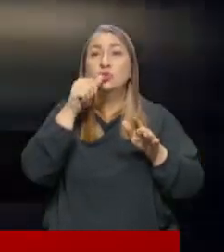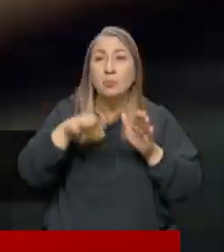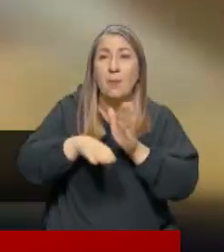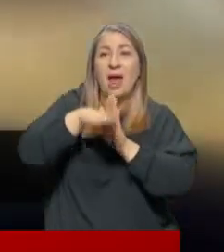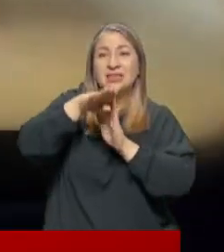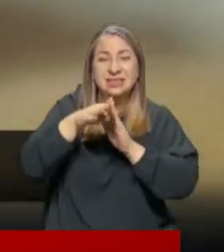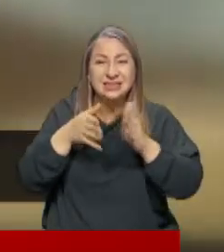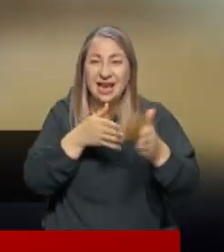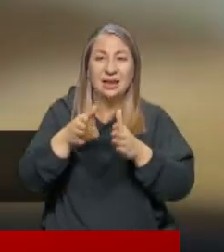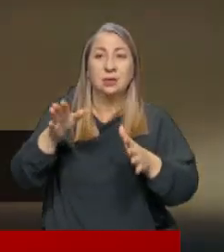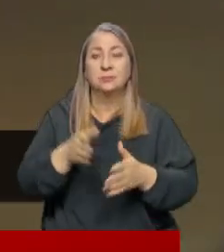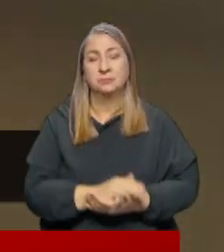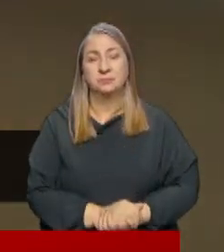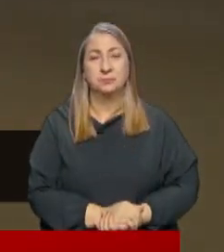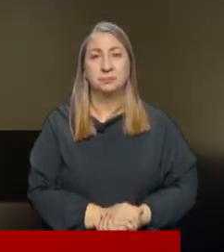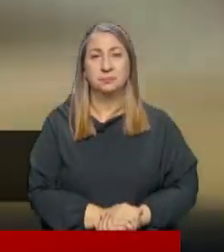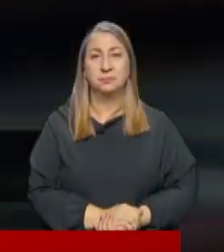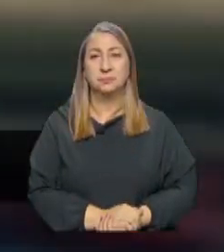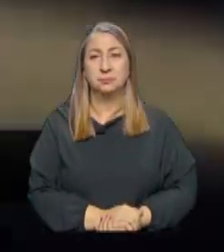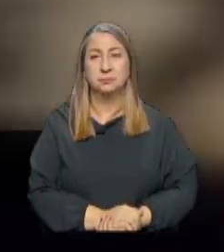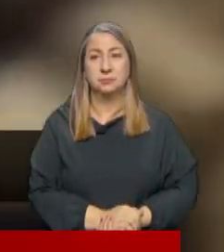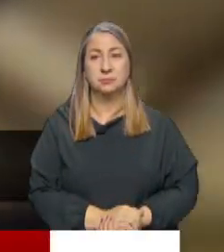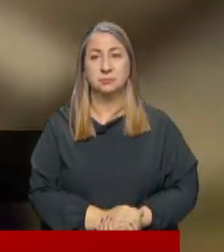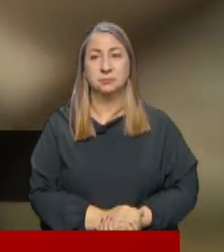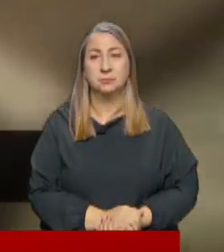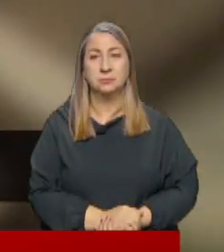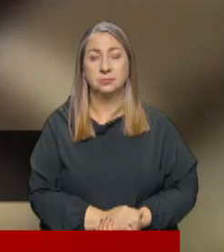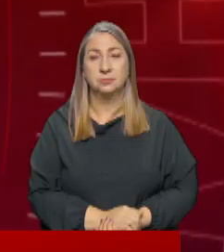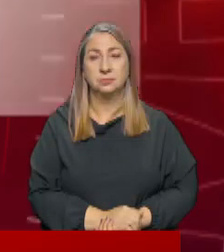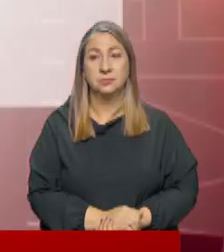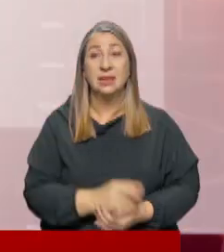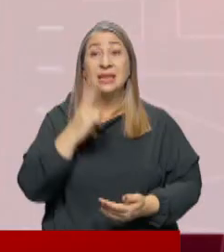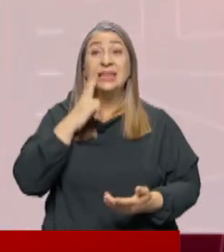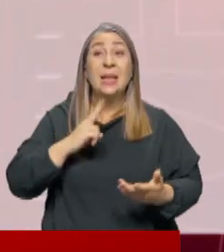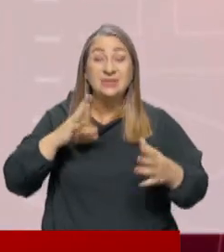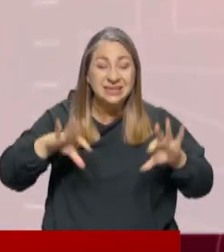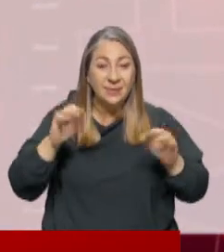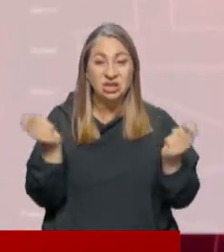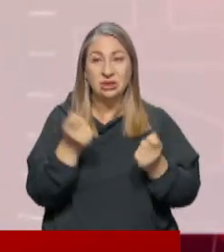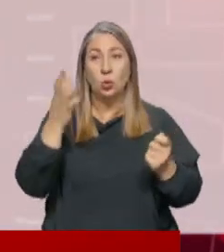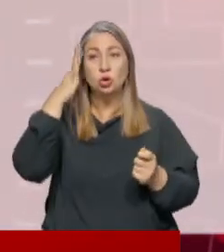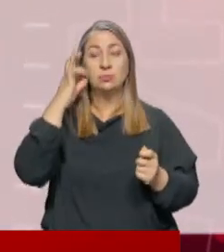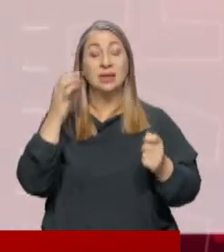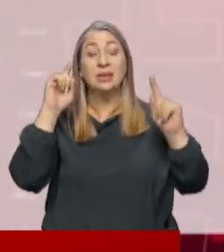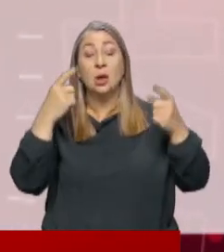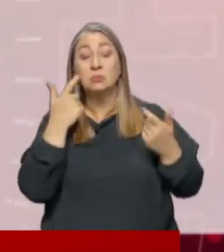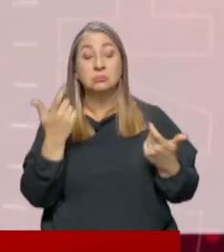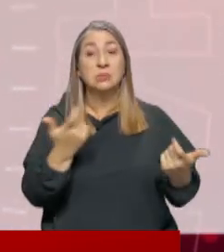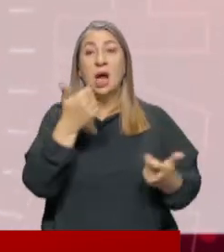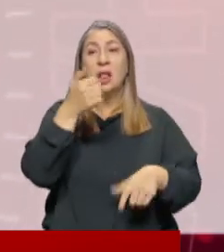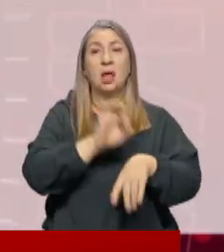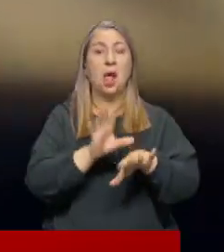karıştı. Doğaya serilen siyanürler toplamda görevliler yardımıyla. Temizleme işlemi uzman yetkililerin gözetiminde 6